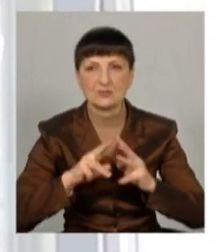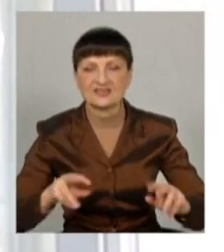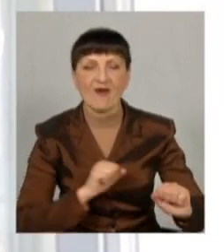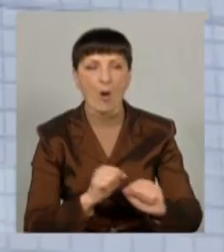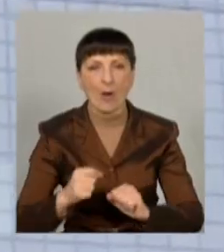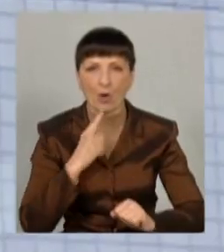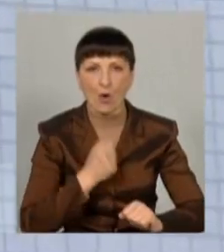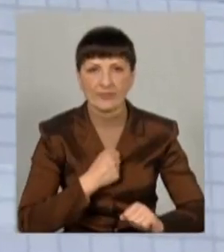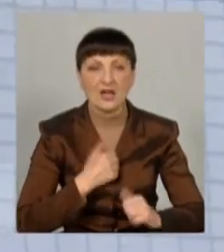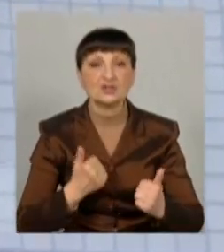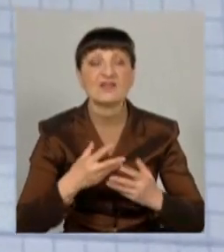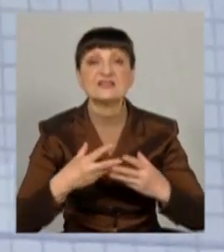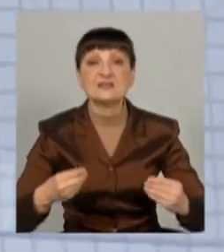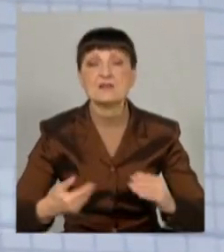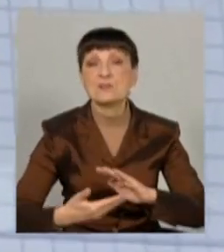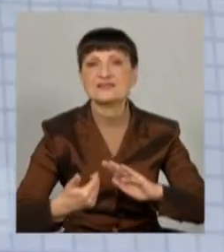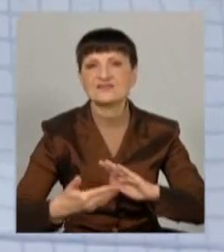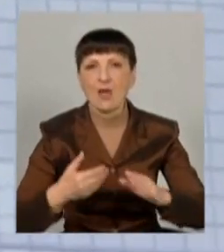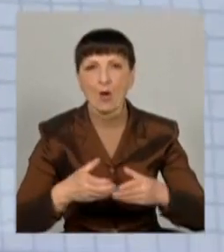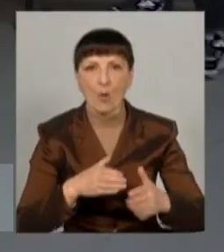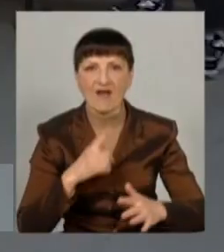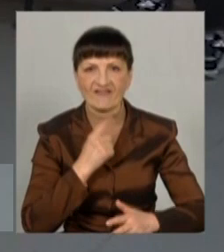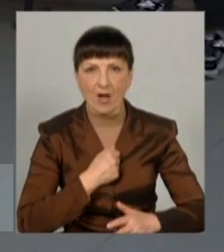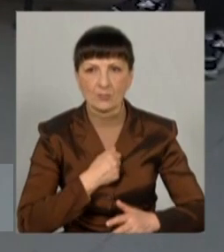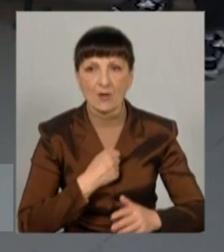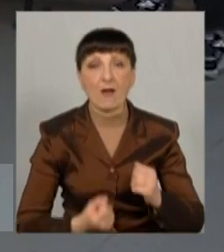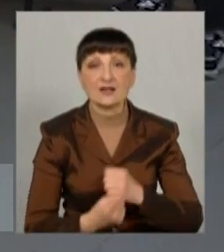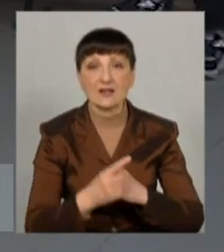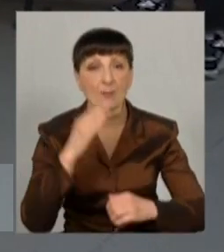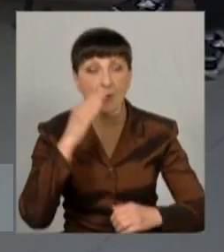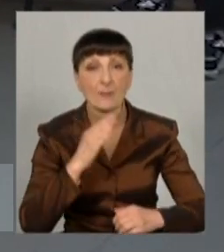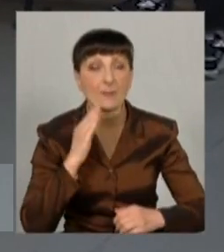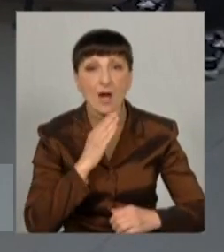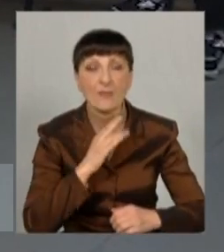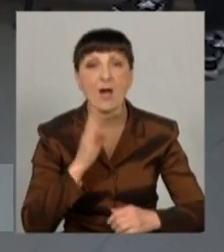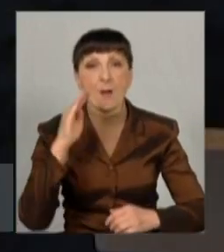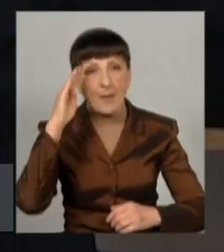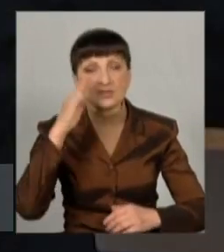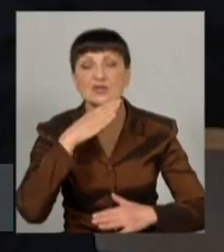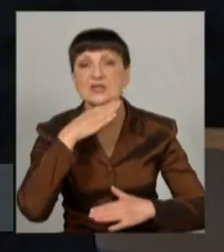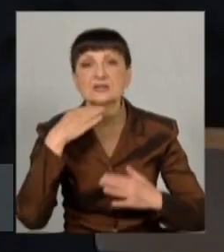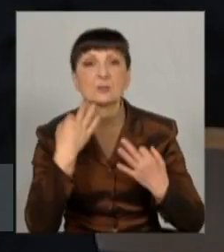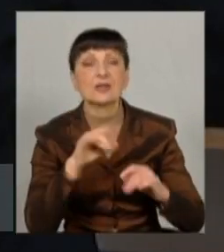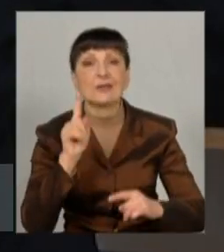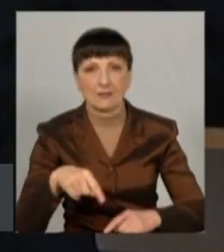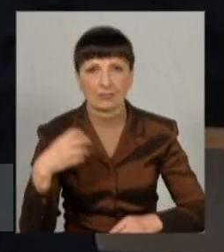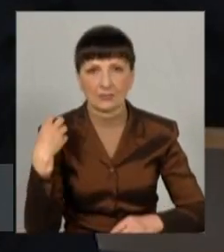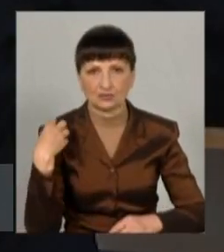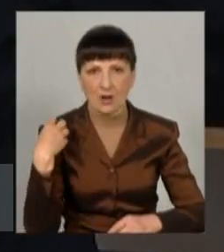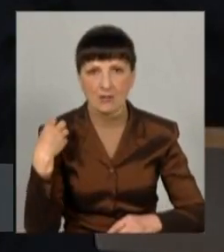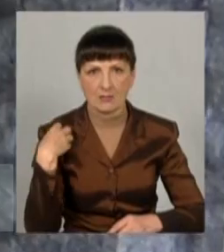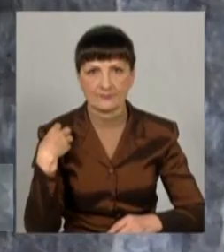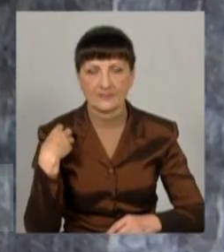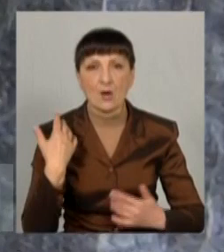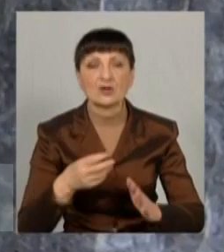обороны. Сейчас идет весенняя призывная кампания. Как оказалось, кроме родителей, в армию юноши не хотят отпускать и работодатели. К